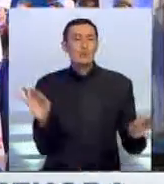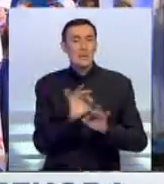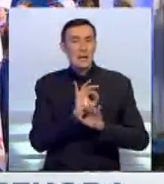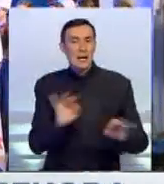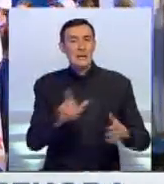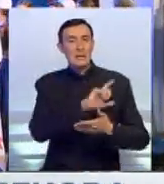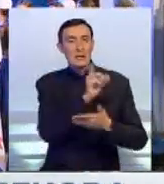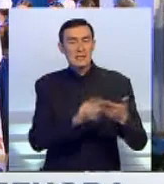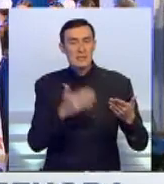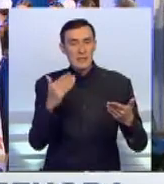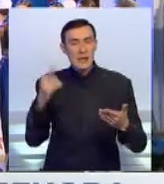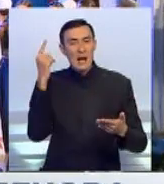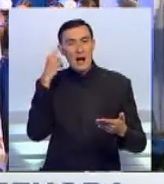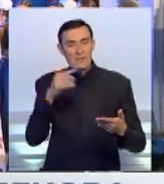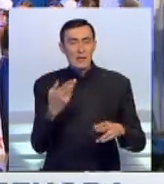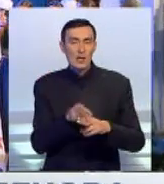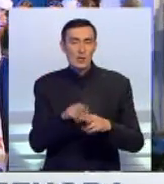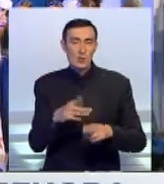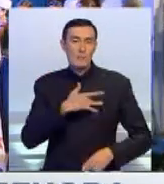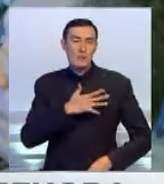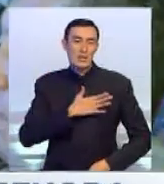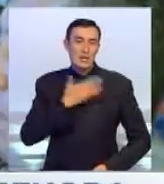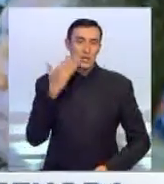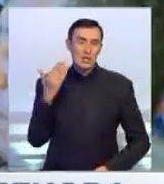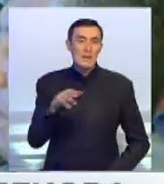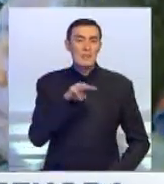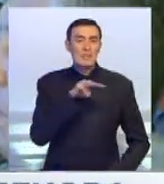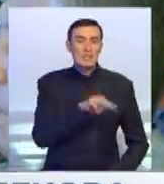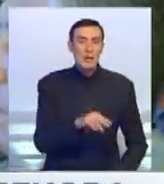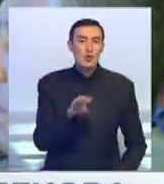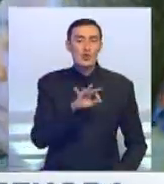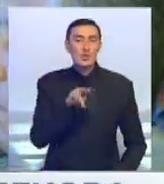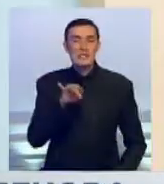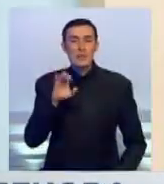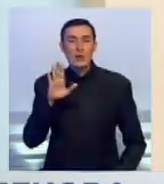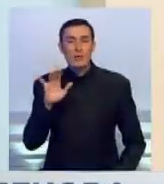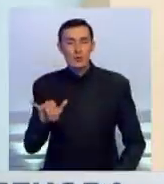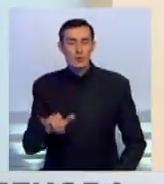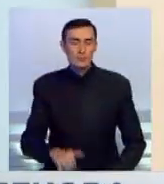музыкальные произведения, авторство которых принадлежит Мырзатая Жолдасбекову.